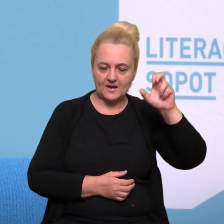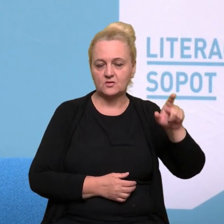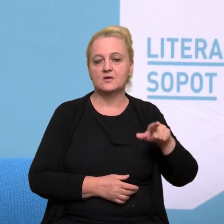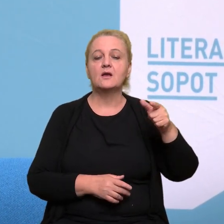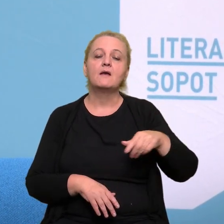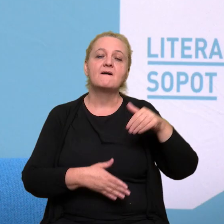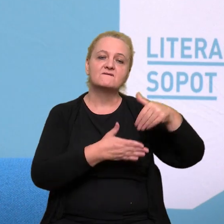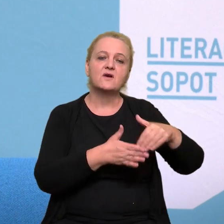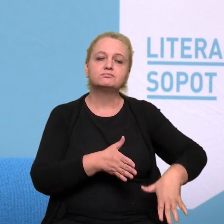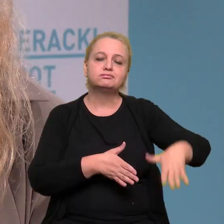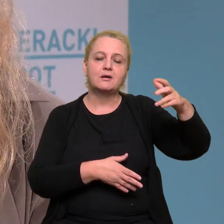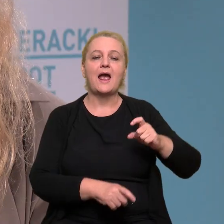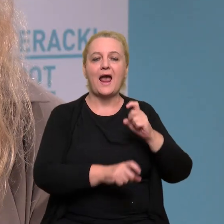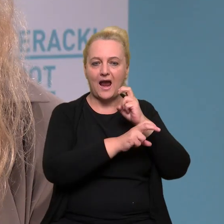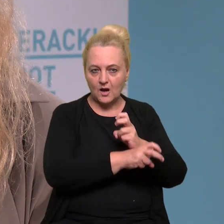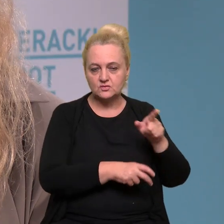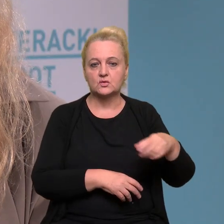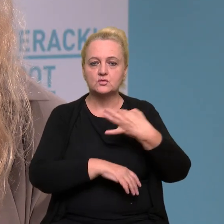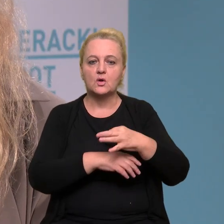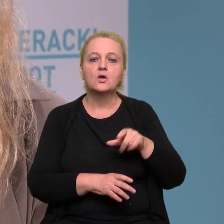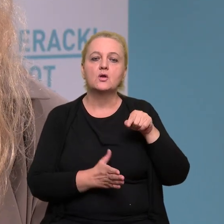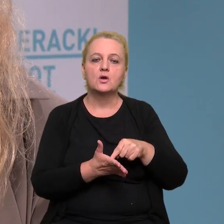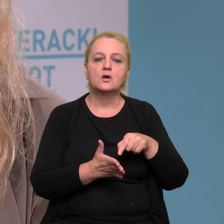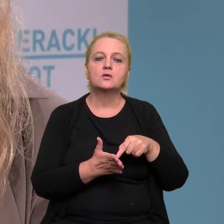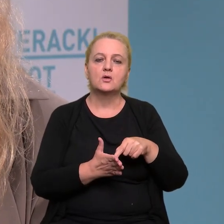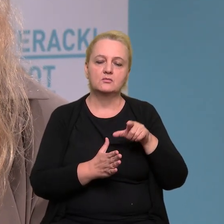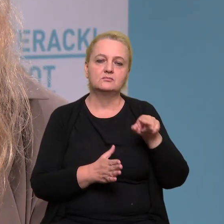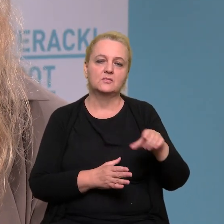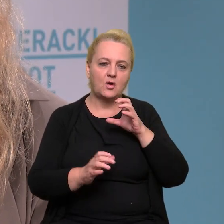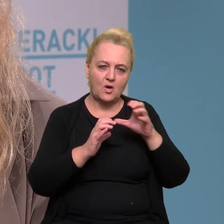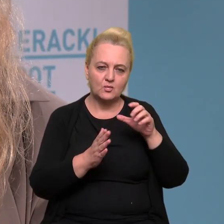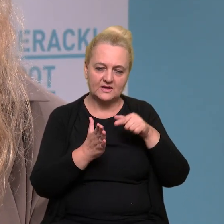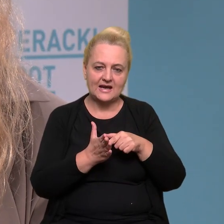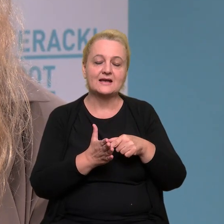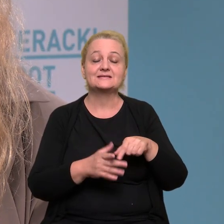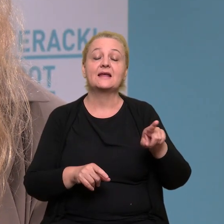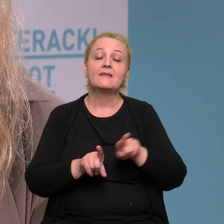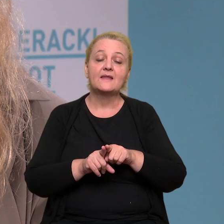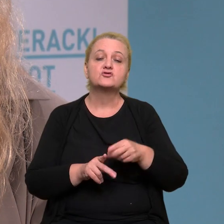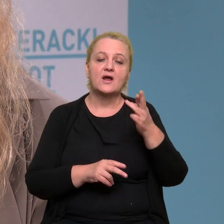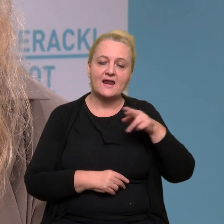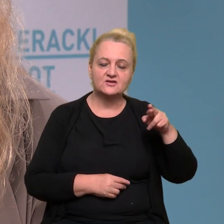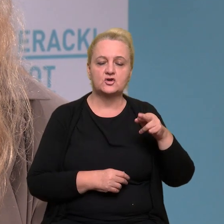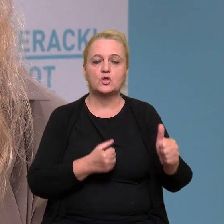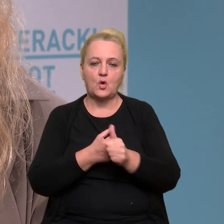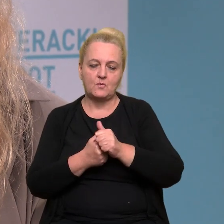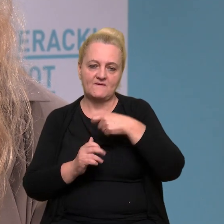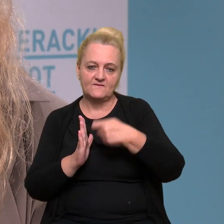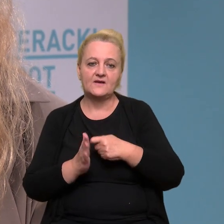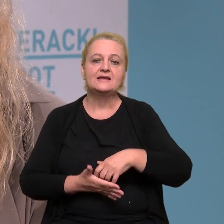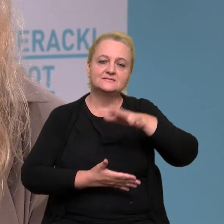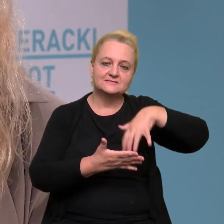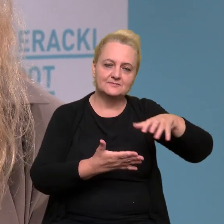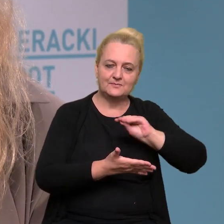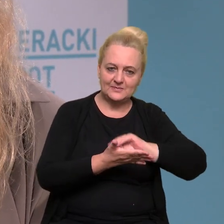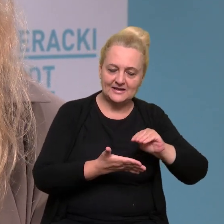w Austrii. Studiowała communication design, reżyserię filmów dokumentalnych, scenariopisarstwo